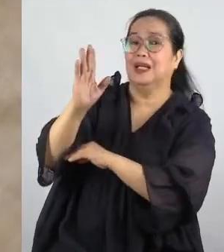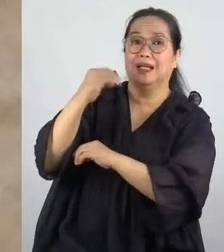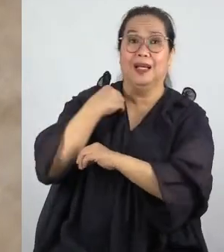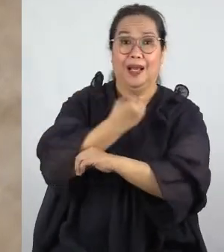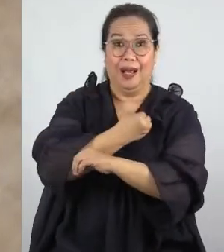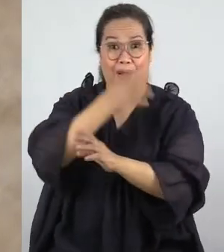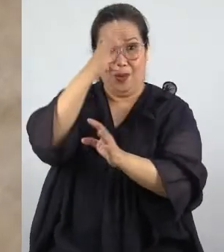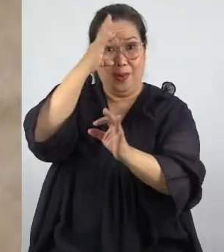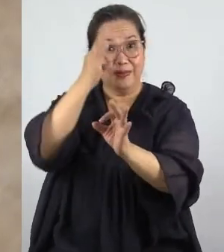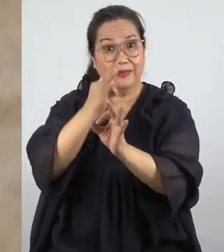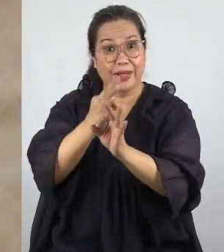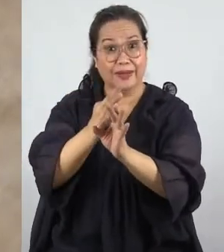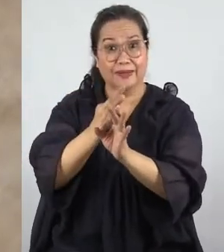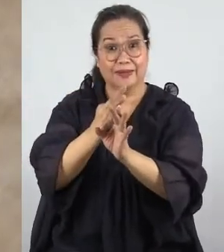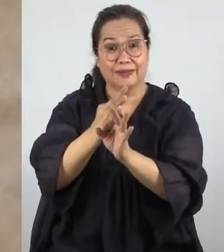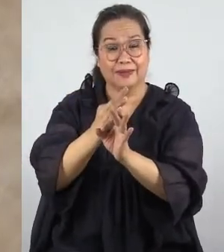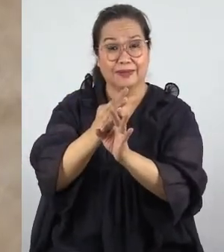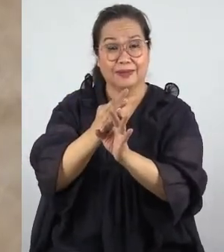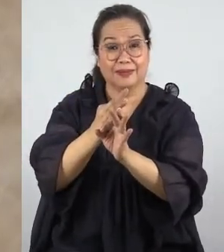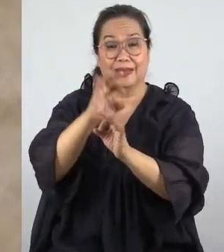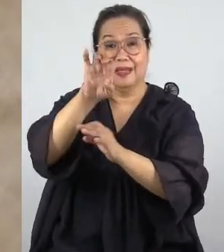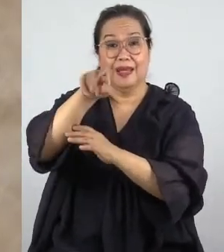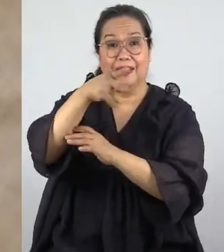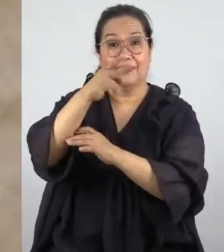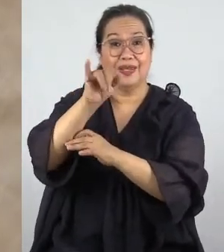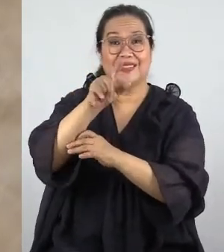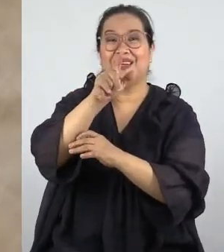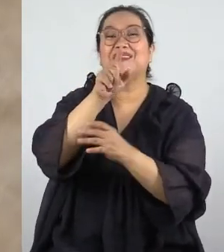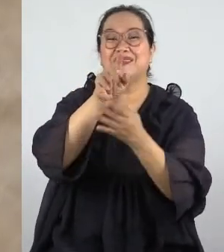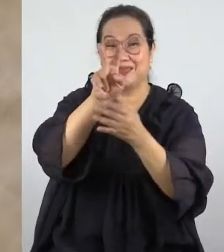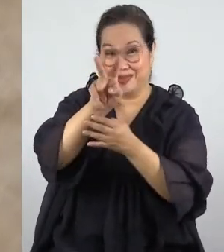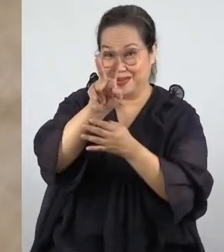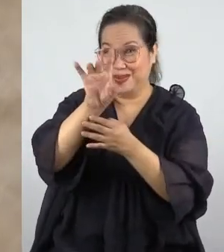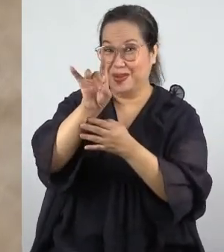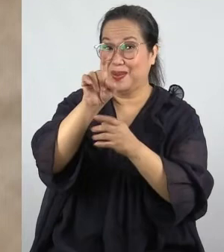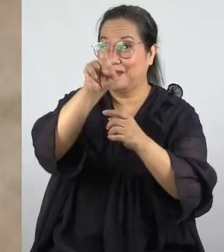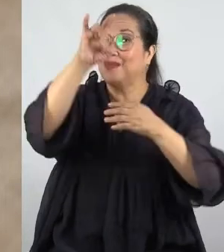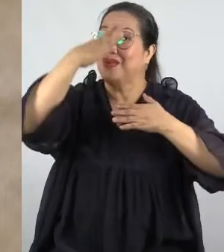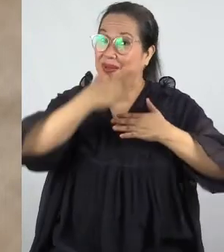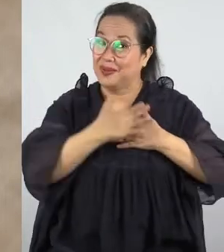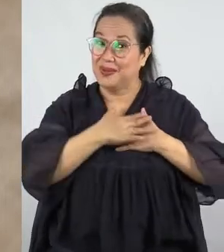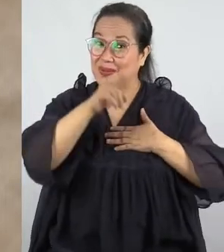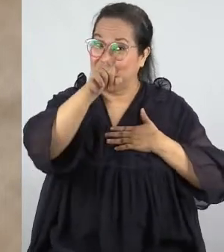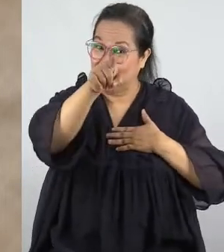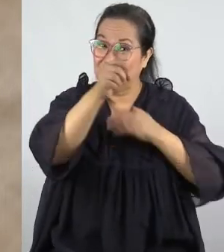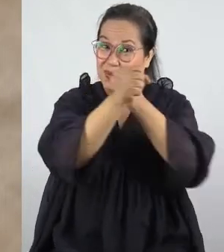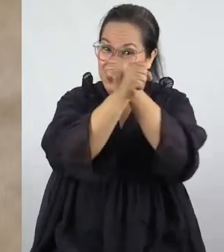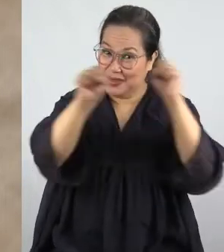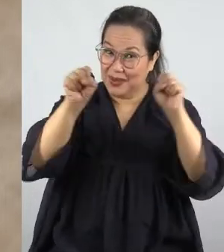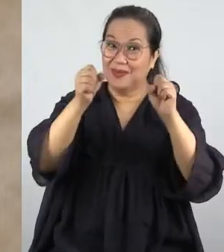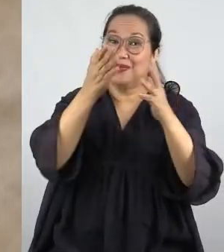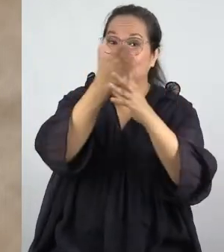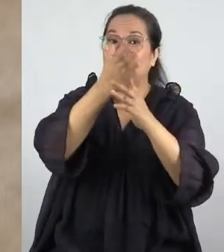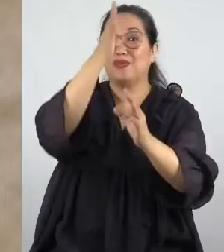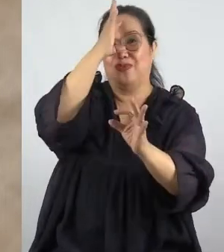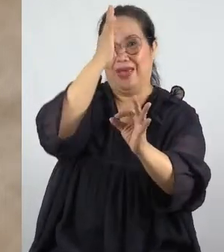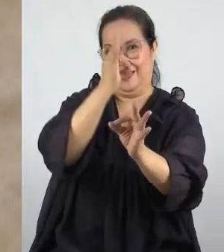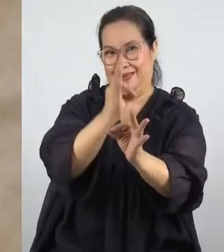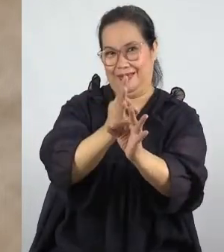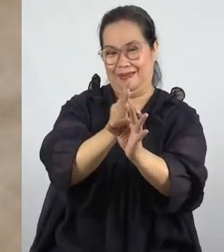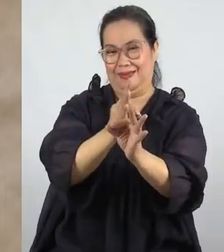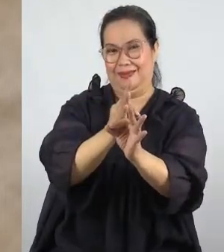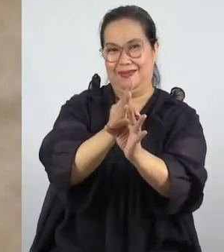ating pananampalataya. Ephesians 2:8, di ba? For by grace, you have been saved through